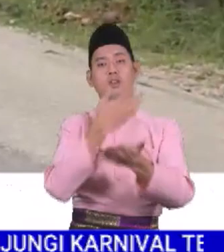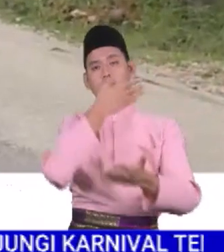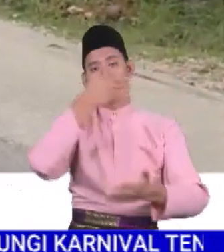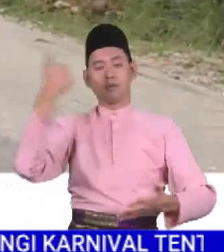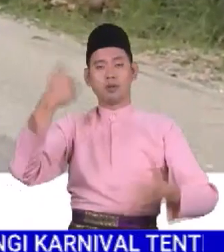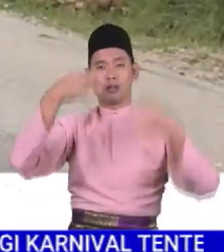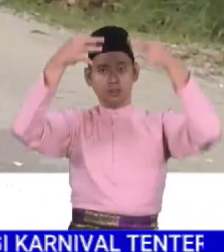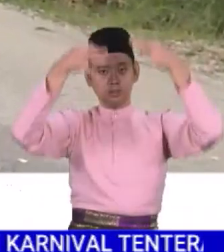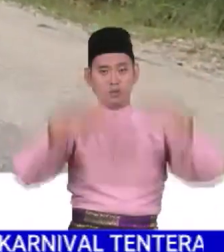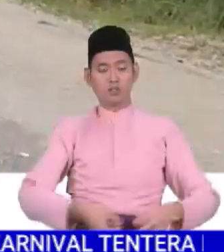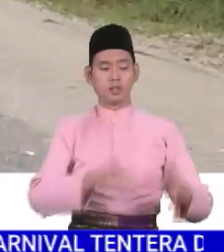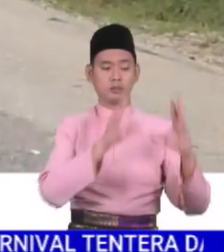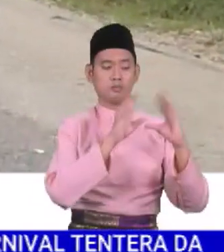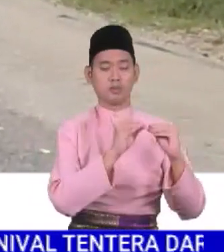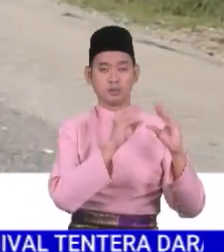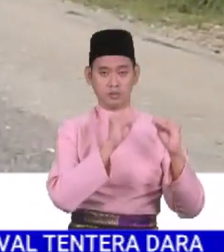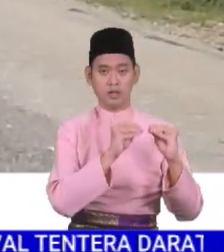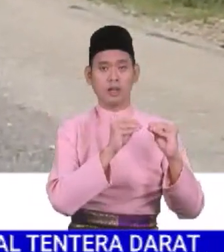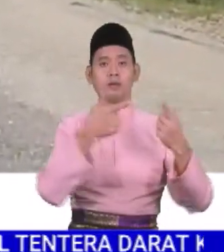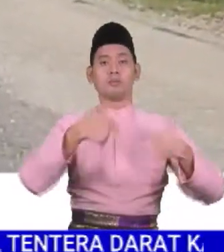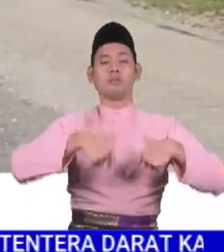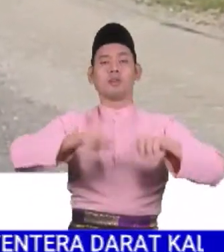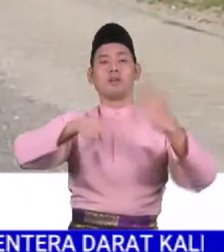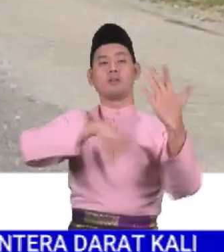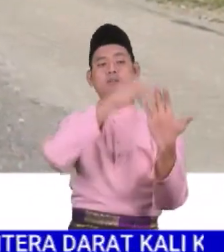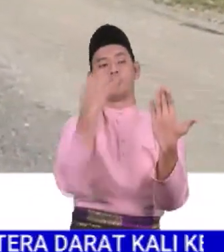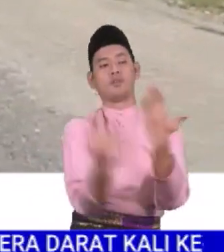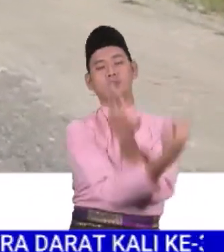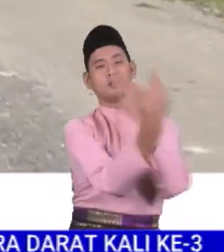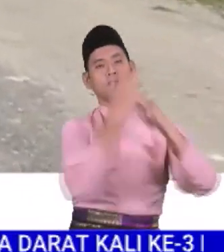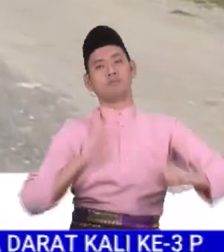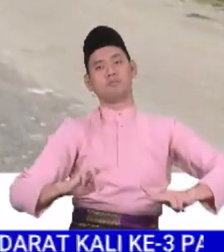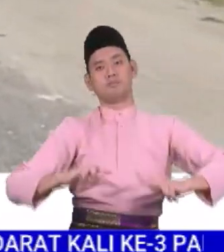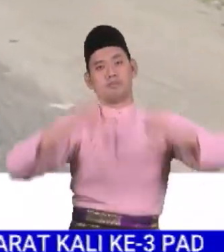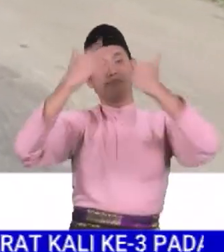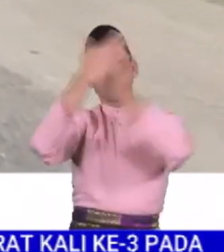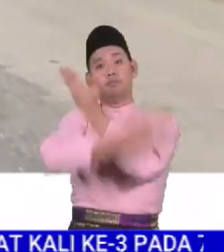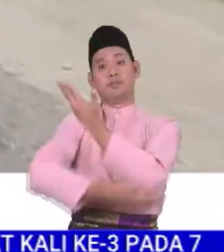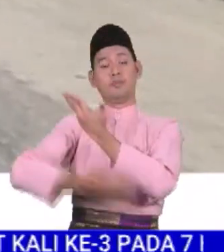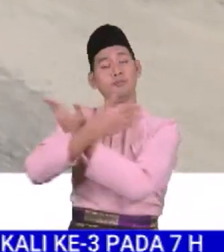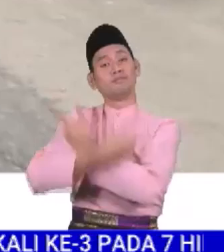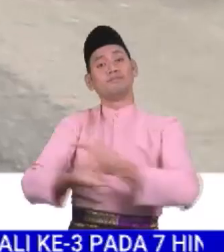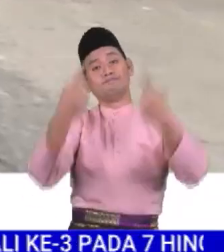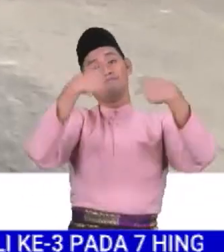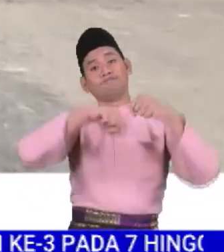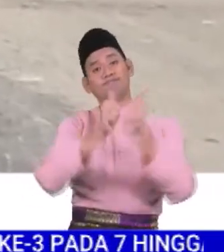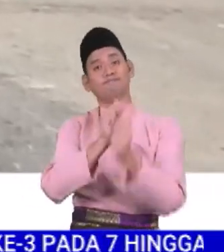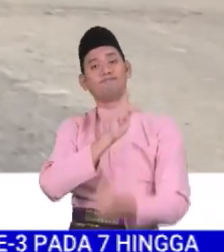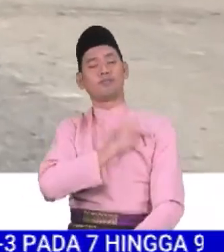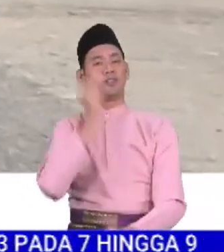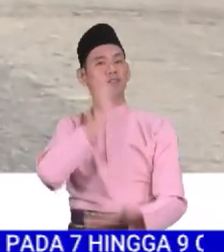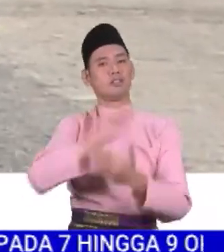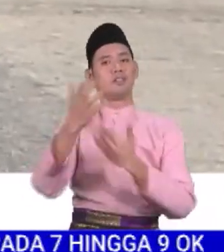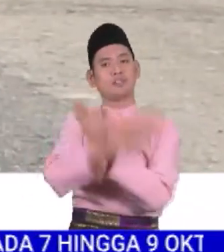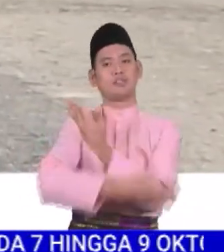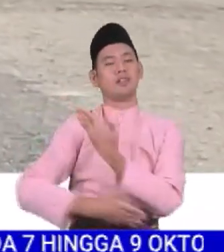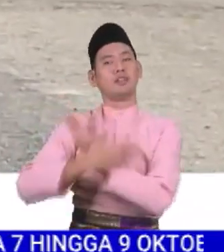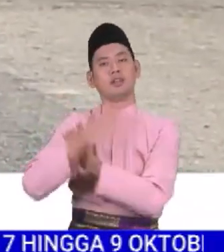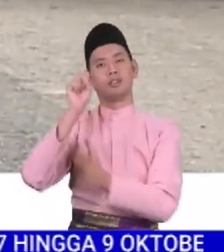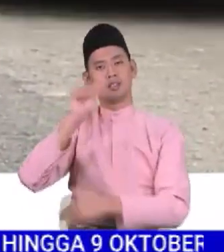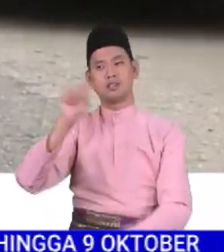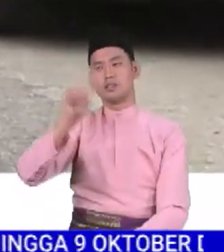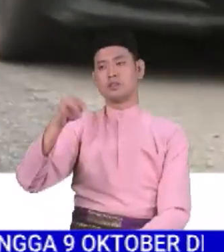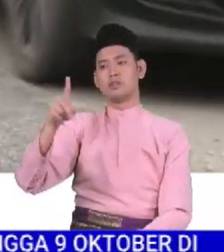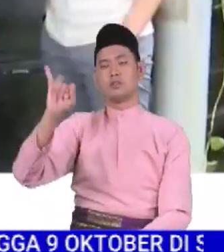keputusan mesyuarat pemudah cara pelaksanaan projek pembangunan negara yang turut dihadiri Ketua Setiausaha Negara Tan Sri Mohamad Zuki Ali